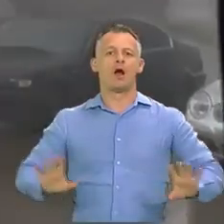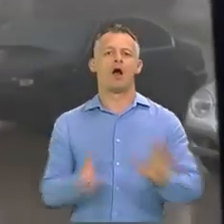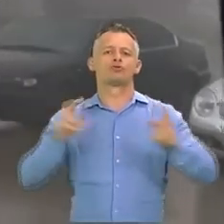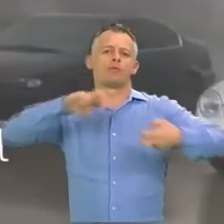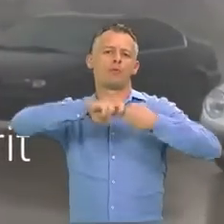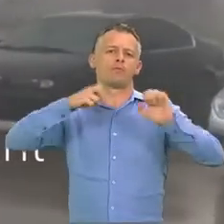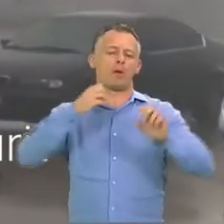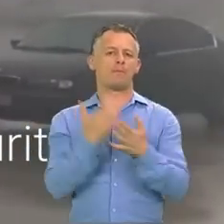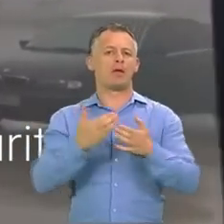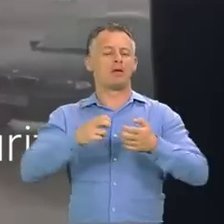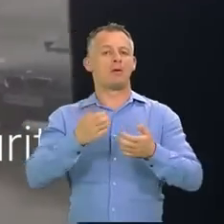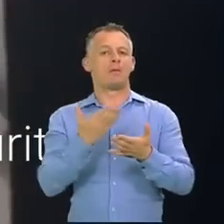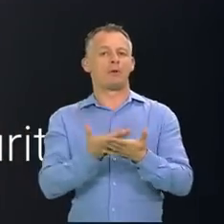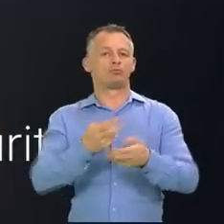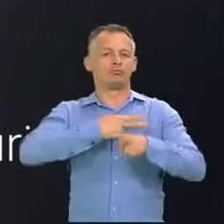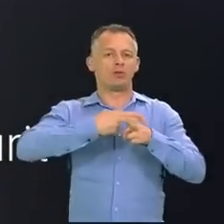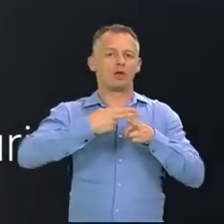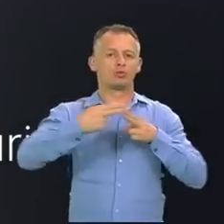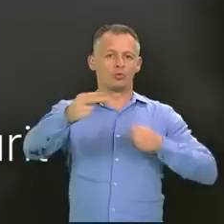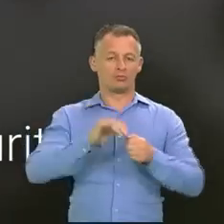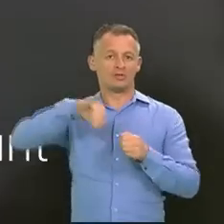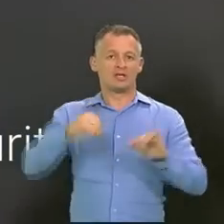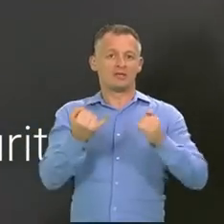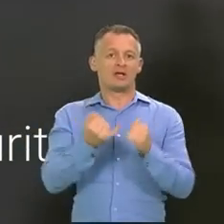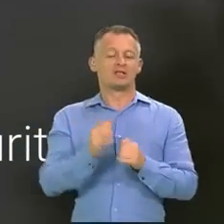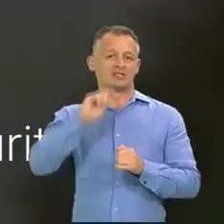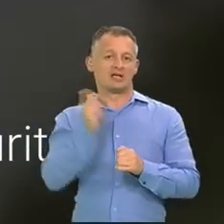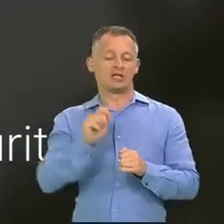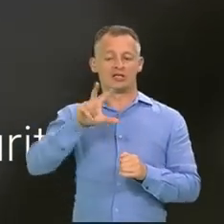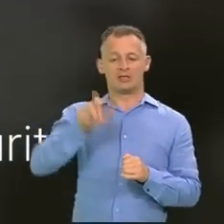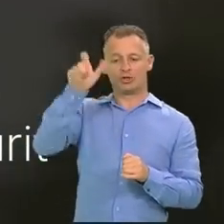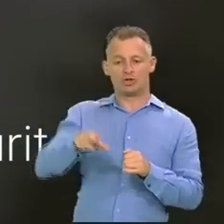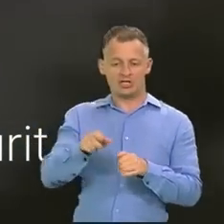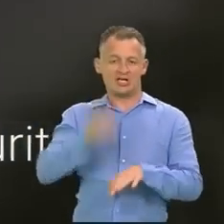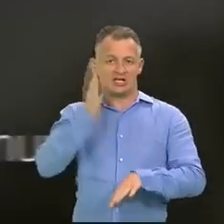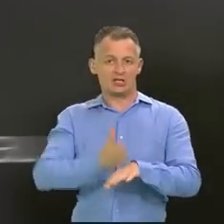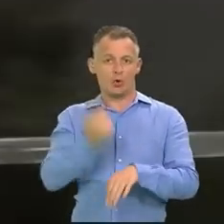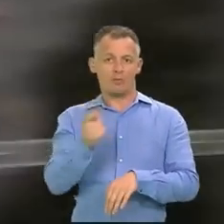S-a dezlănțuit natura în nordul țării, doi oameni și-au pierdut viața și peste 30 au fost răniți.